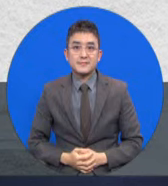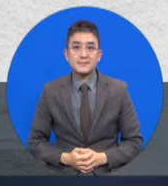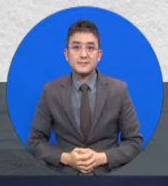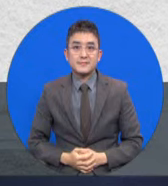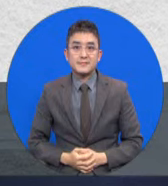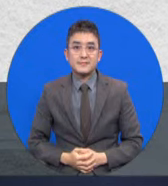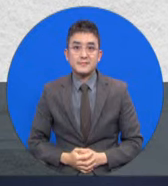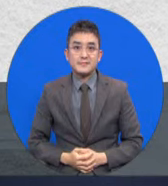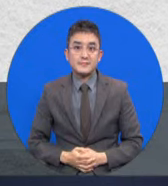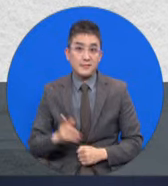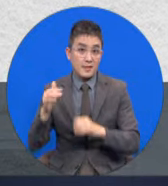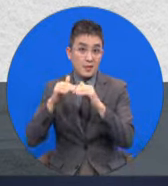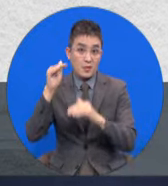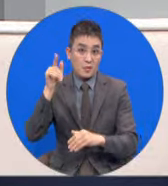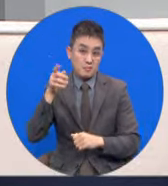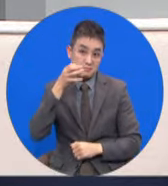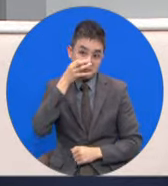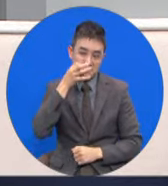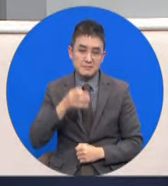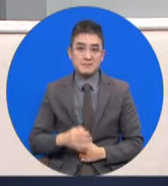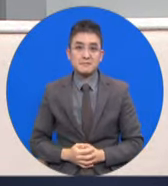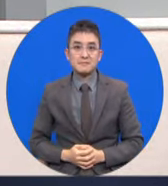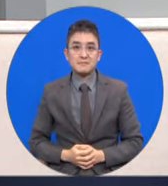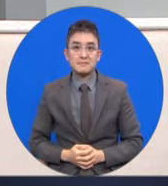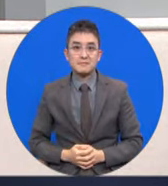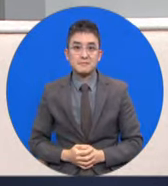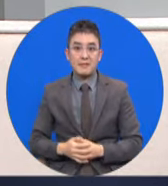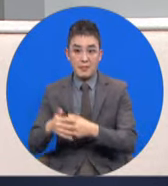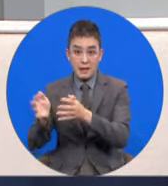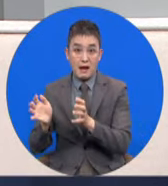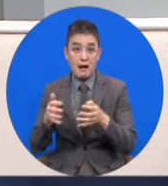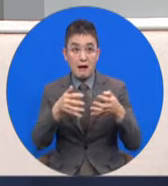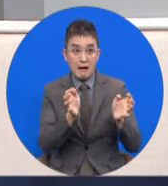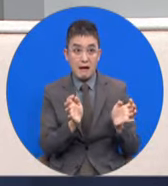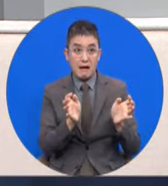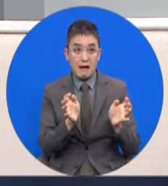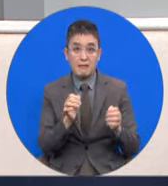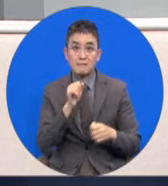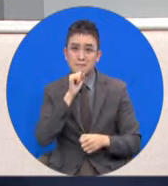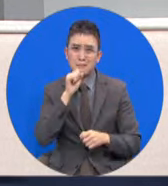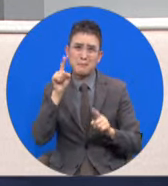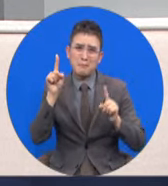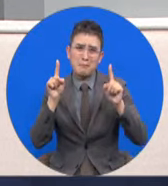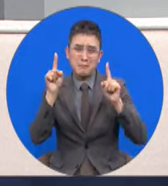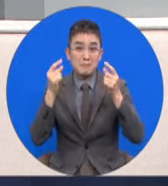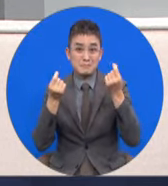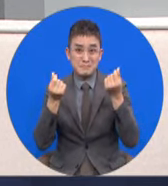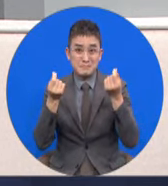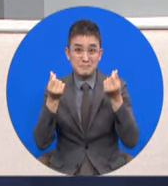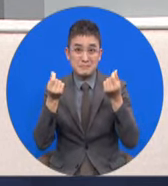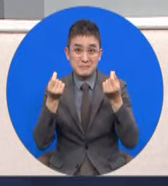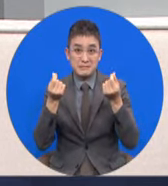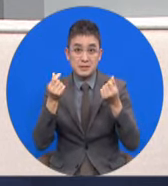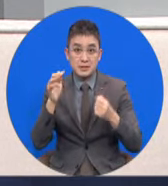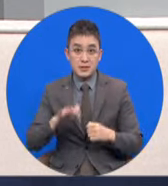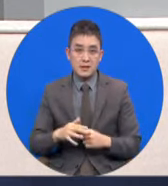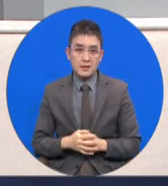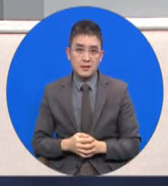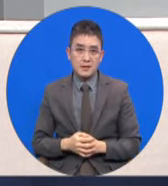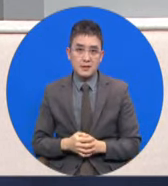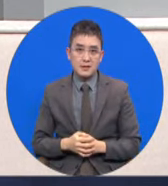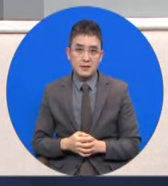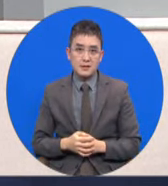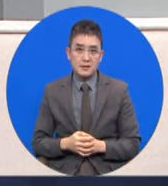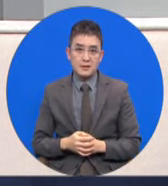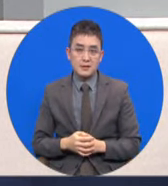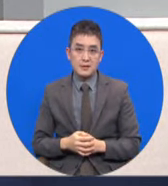근데 제가 봤을 때는 그 당 자체에 대해서는 지지율이 그렇게 비슷하지 않습니까? 그런데 그 판세 예측을